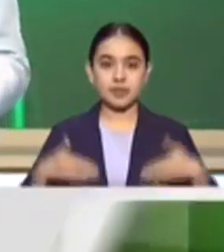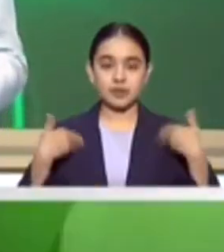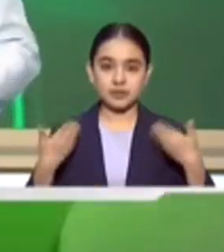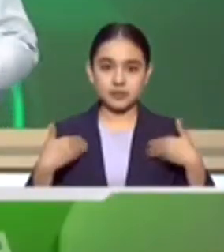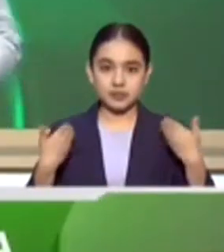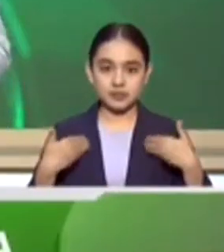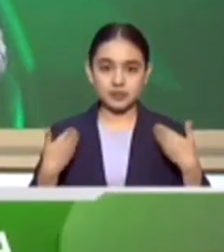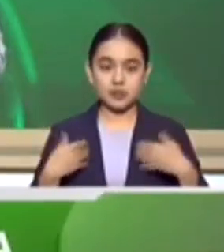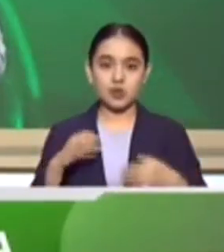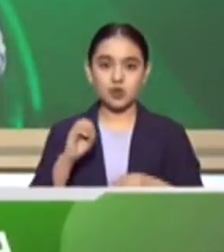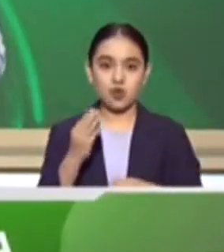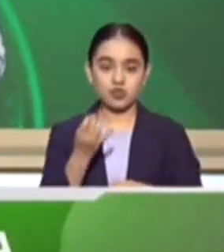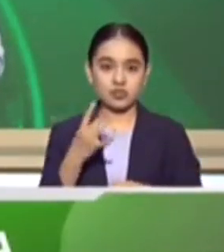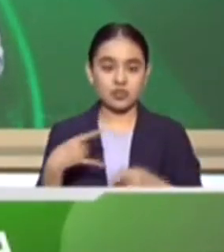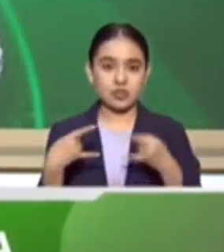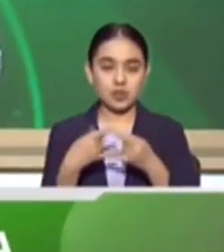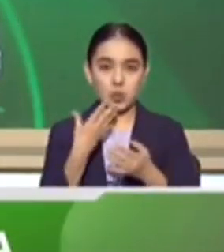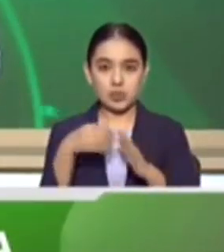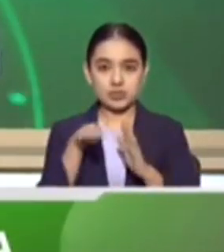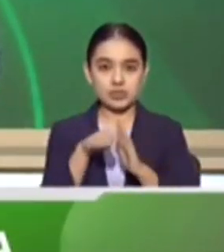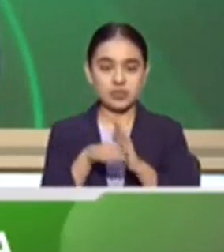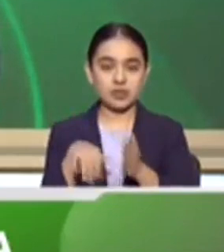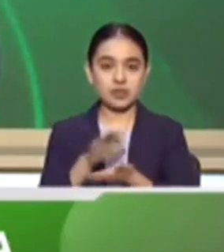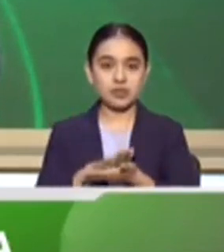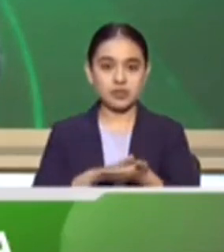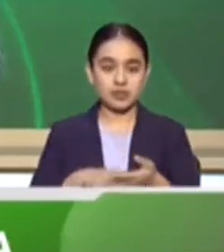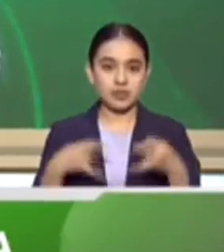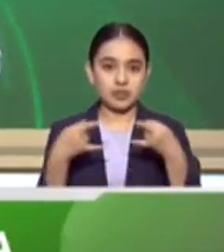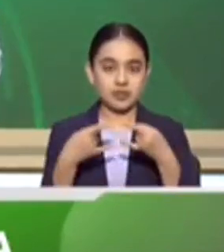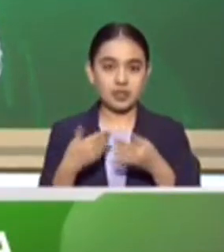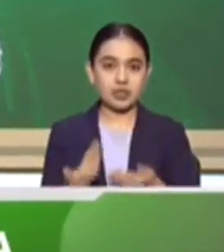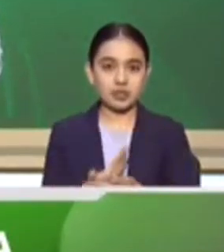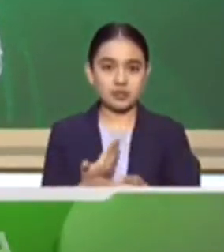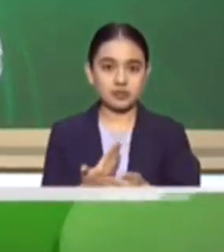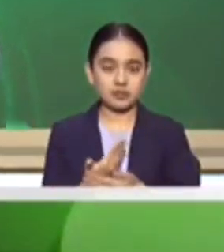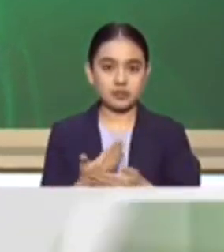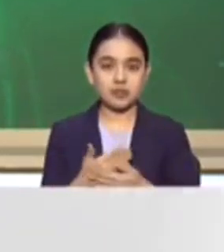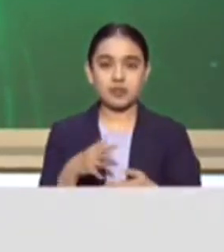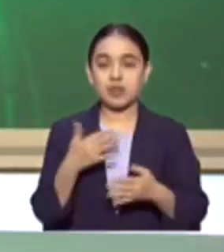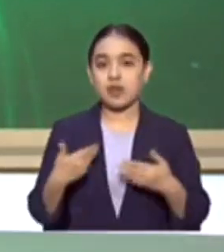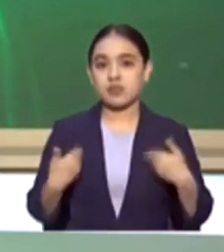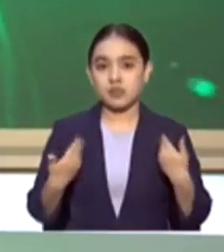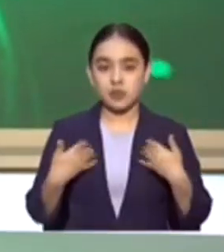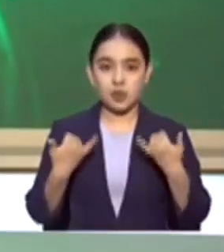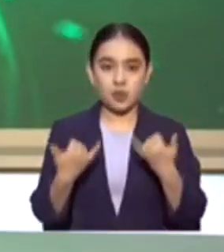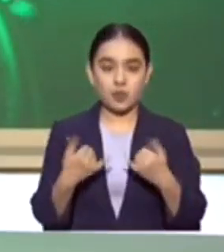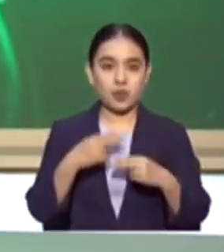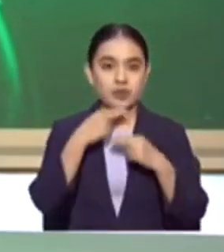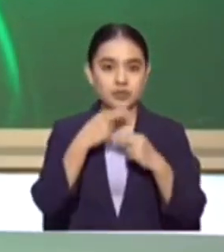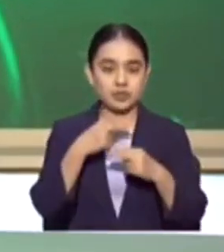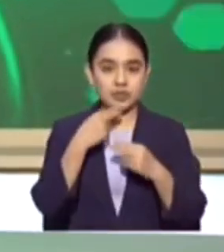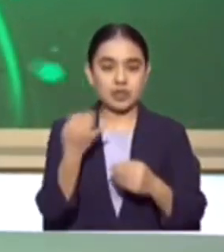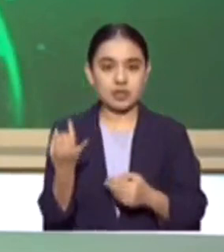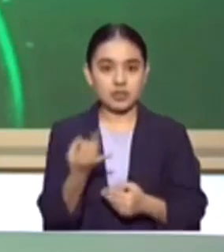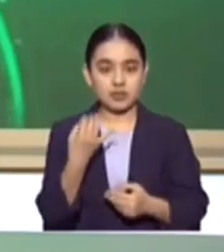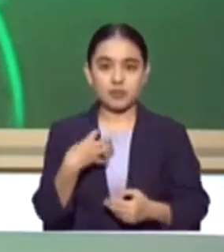Assalomu alaykum. Yoshlar telekanali o'z dasturlarini davom ettiradi. Efirda yangi davr. Assalomu alaykum. Bugun ham e'tiboringizga qiziq